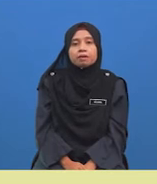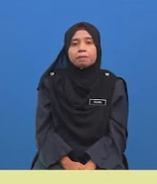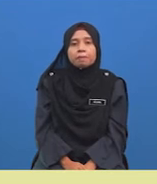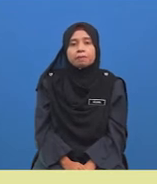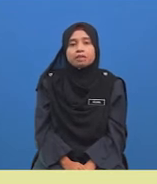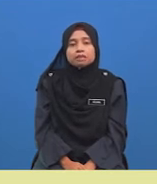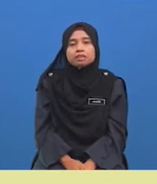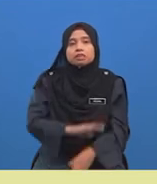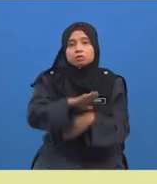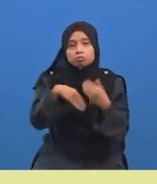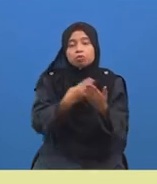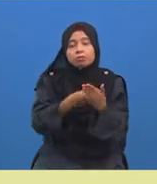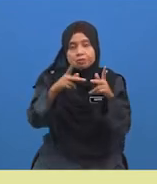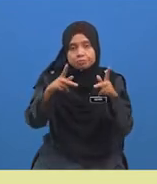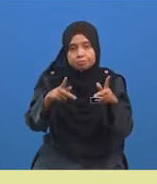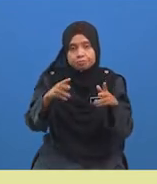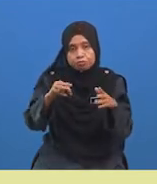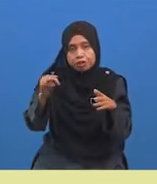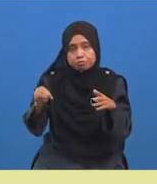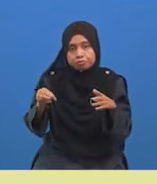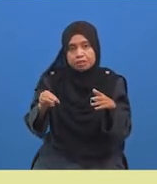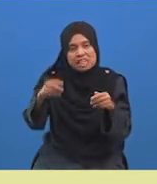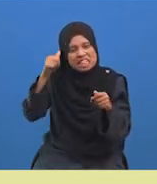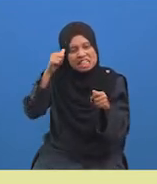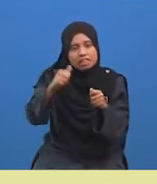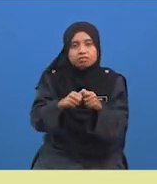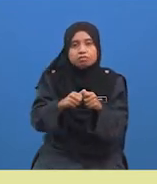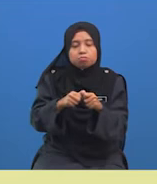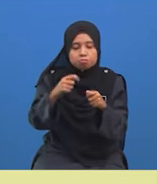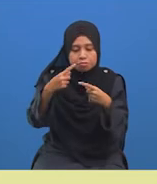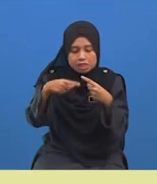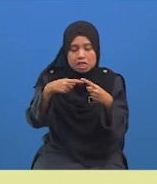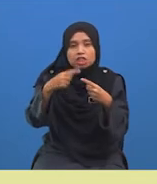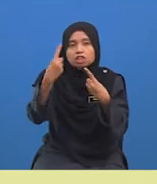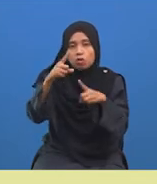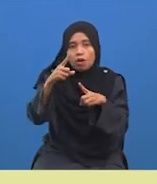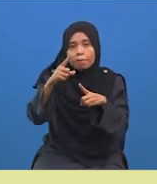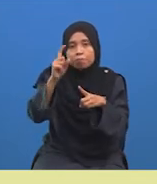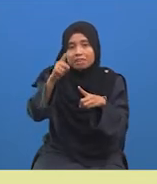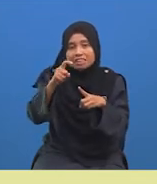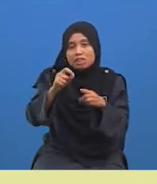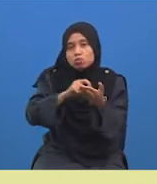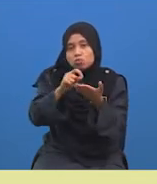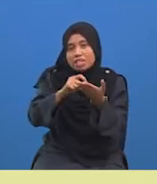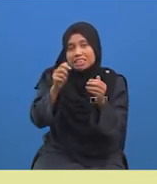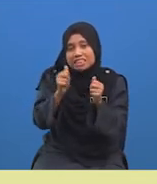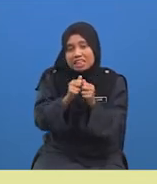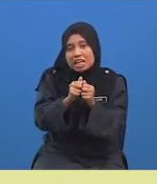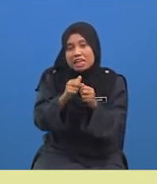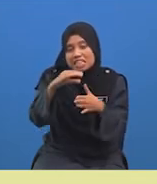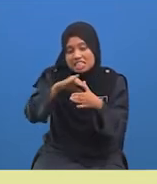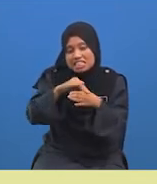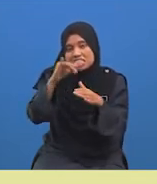Baiklah, para pelajar semua. Peringatan bila kita menjawab, pastikan menulis dengan fakta